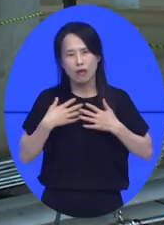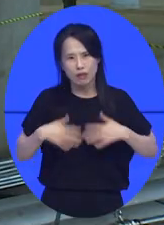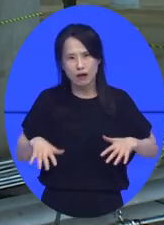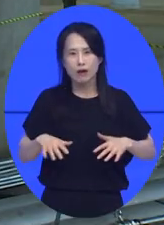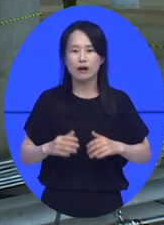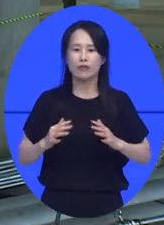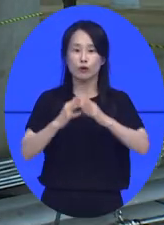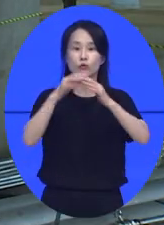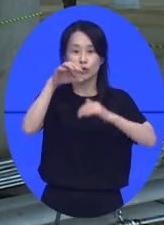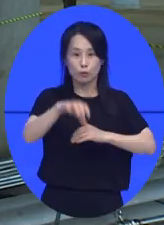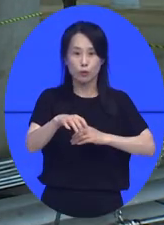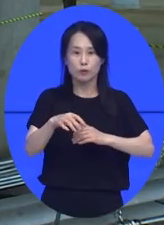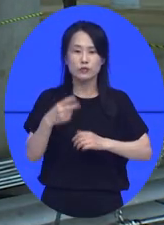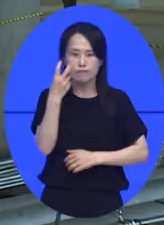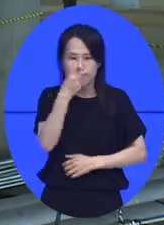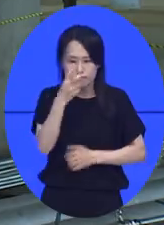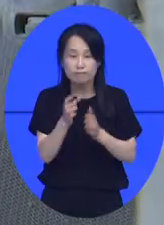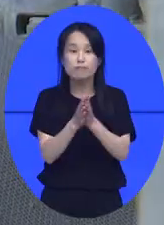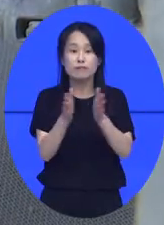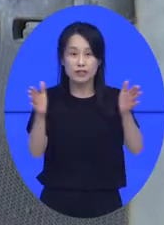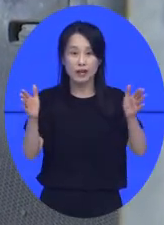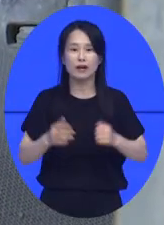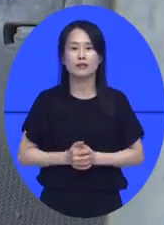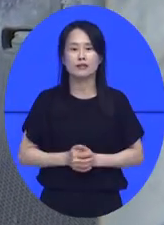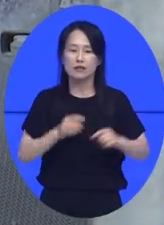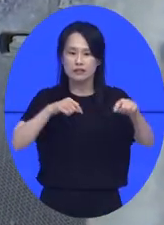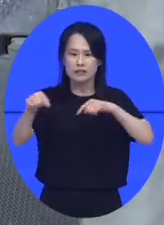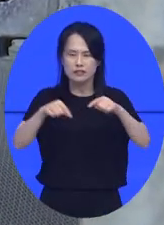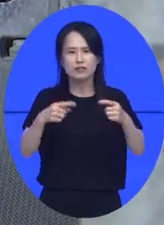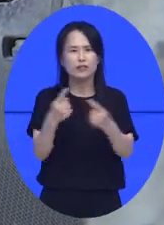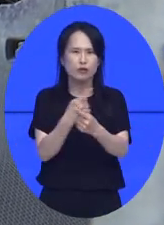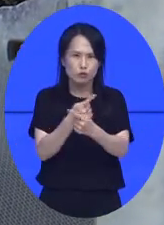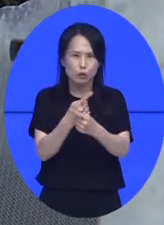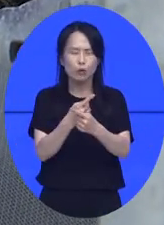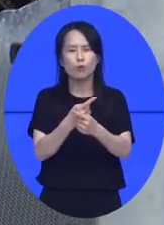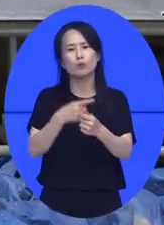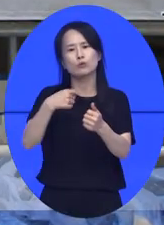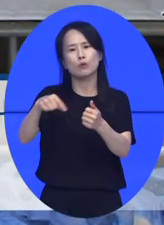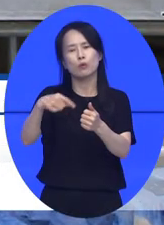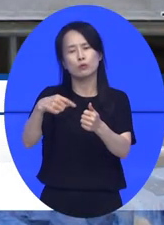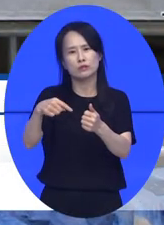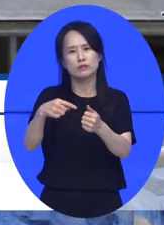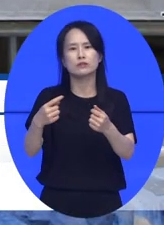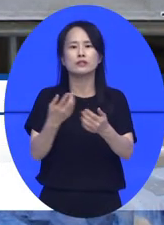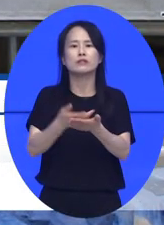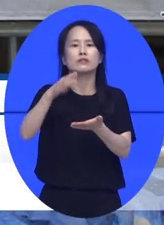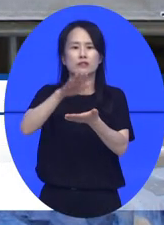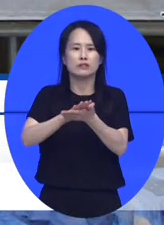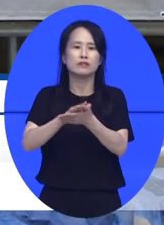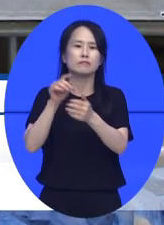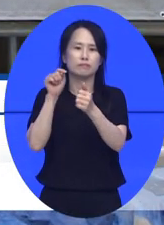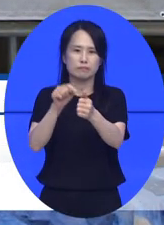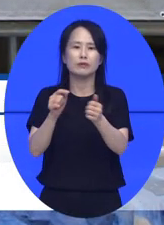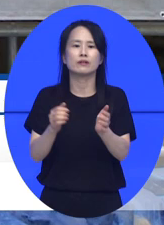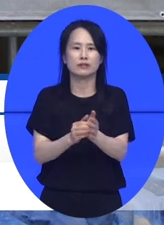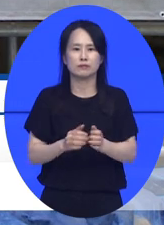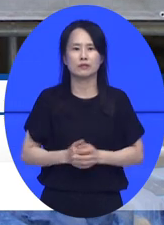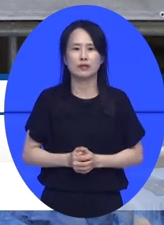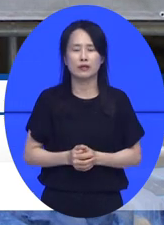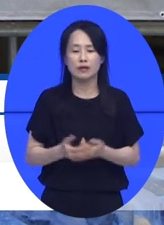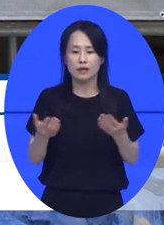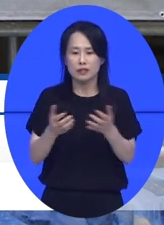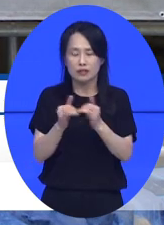현장에 찾아가는 현장 점검을 실시하고 지도 개선을 시행한 겁니다. 근로자의 그 동선이라든가 작업 공간